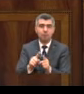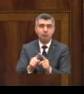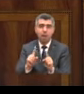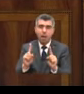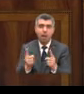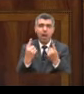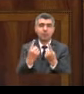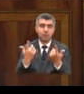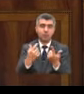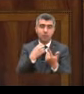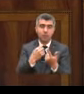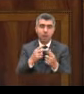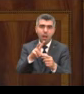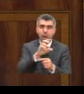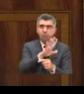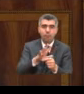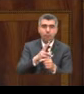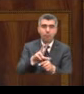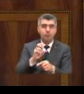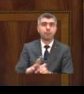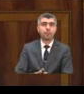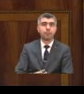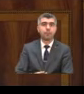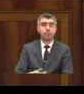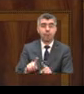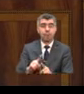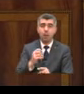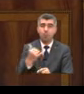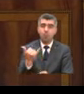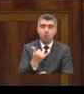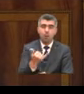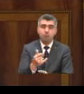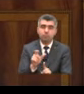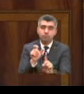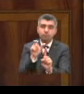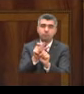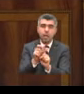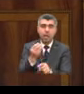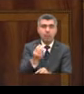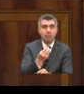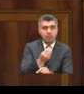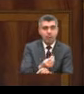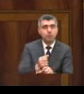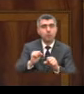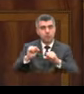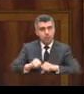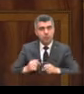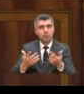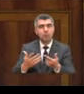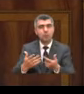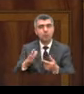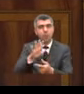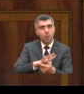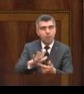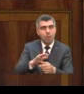ماشي جريمه عاديه، تصل الى جريمه الاتجار بالبشر، وبالتالي لابد من حمايه الطفوله. طفولتنا نعم، الاجهزه الترابيه المندمجه،